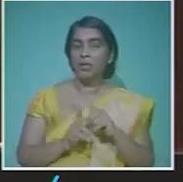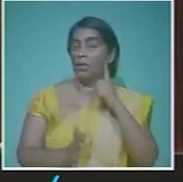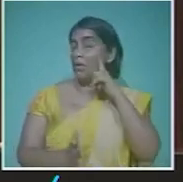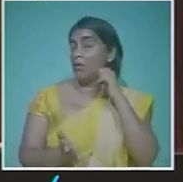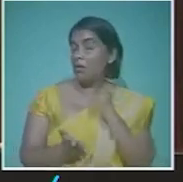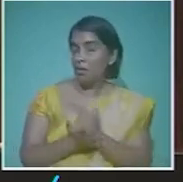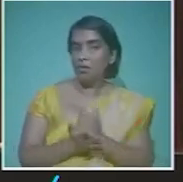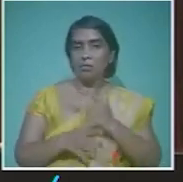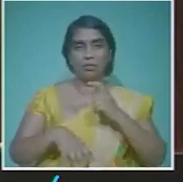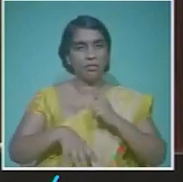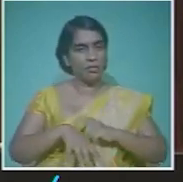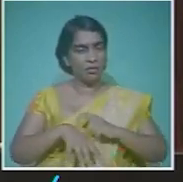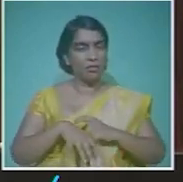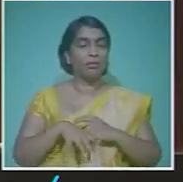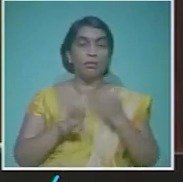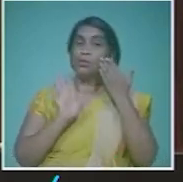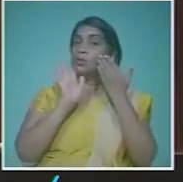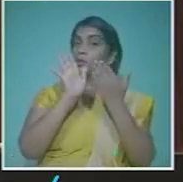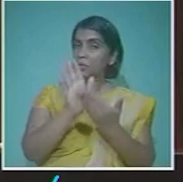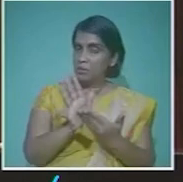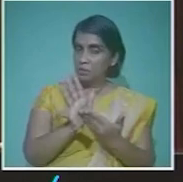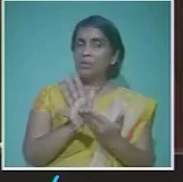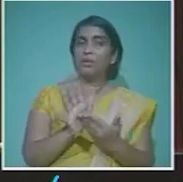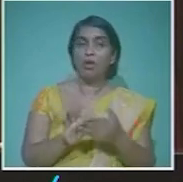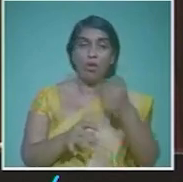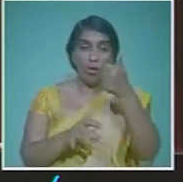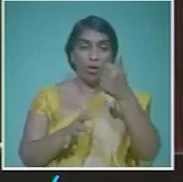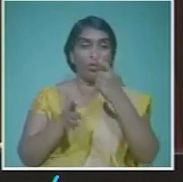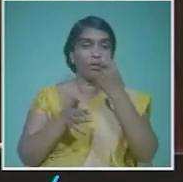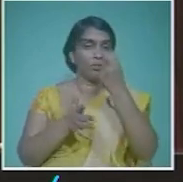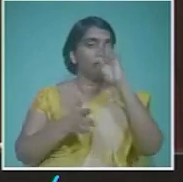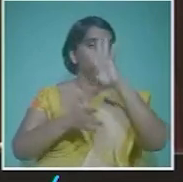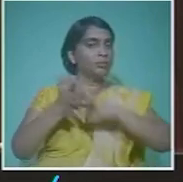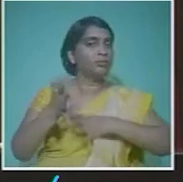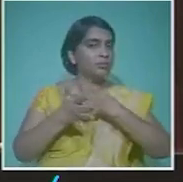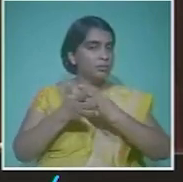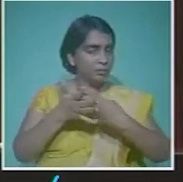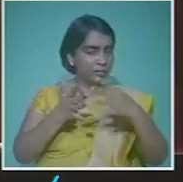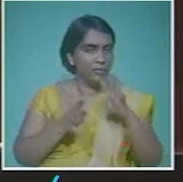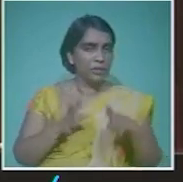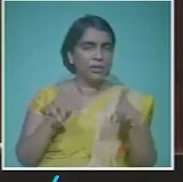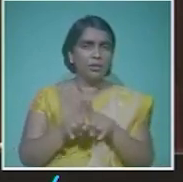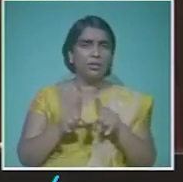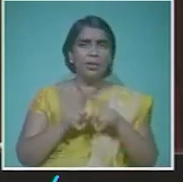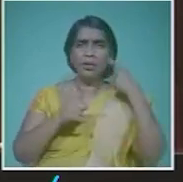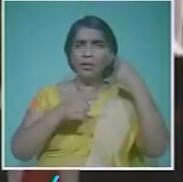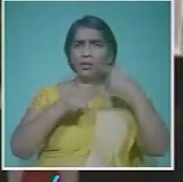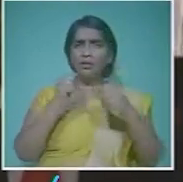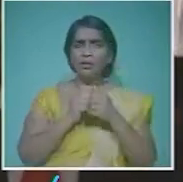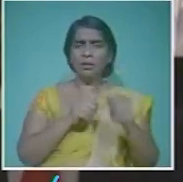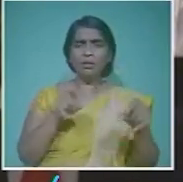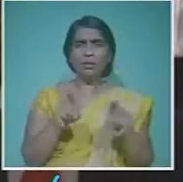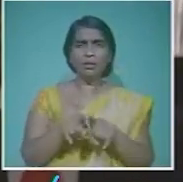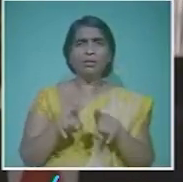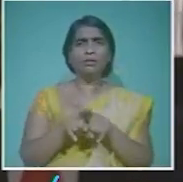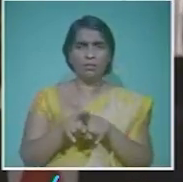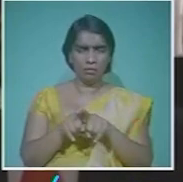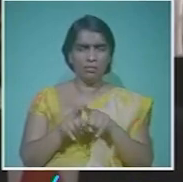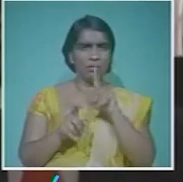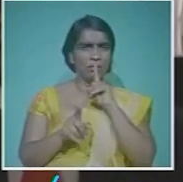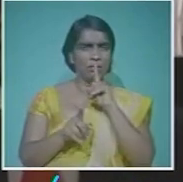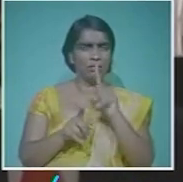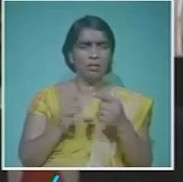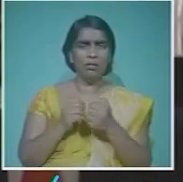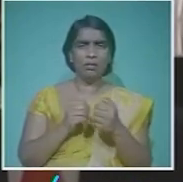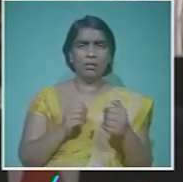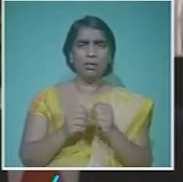අමාරුම වෙලාවක ඉදිරිපත් කරපු හොඳ අයවැයක් විදිහට මම මේ අයවැය දිහා බලන්න කැමතියි. ඒ